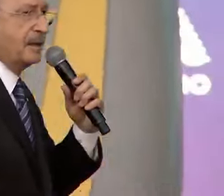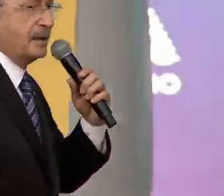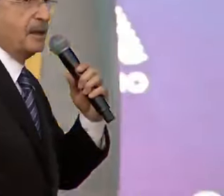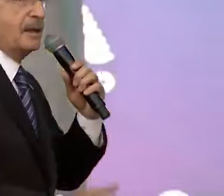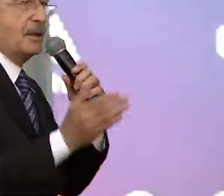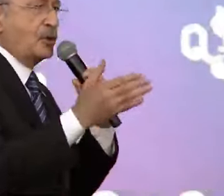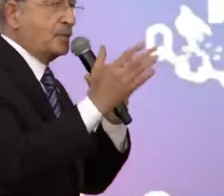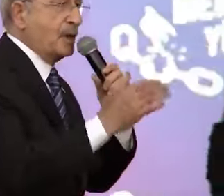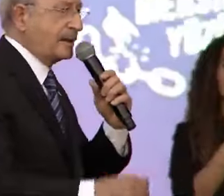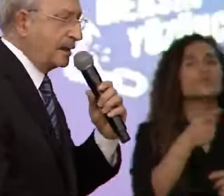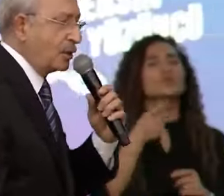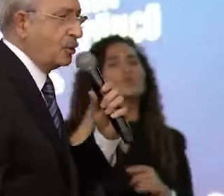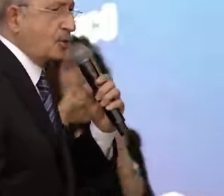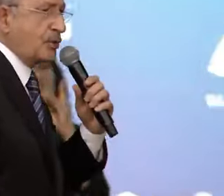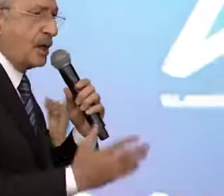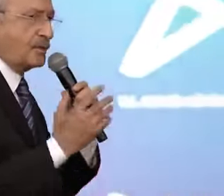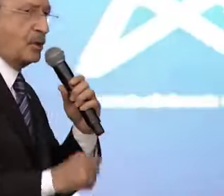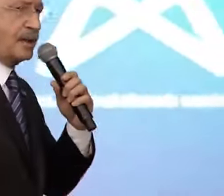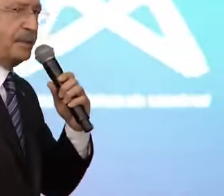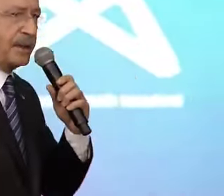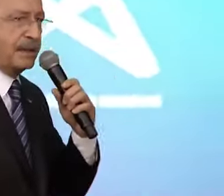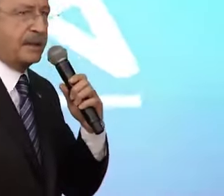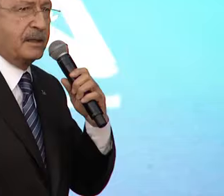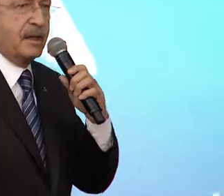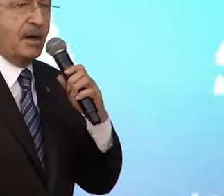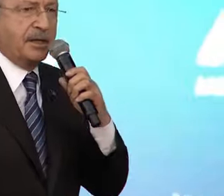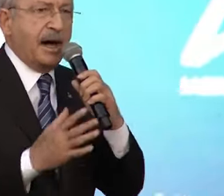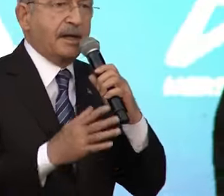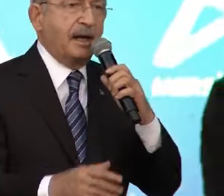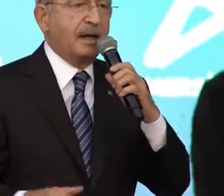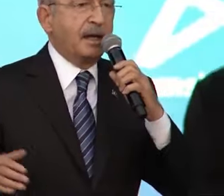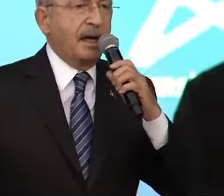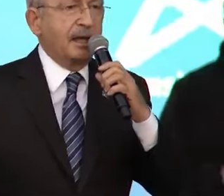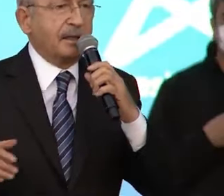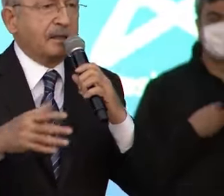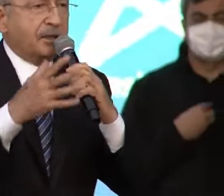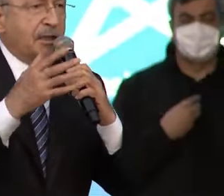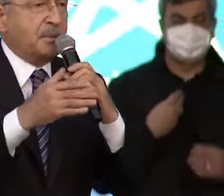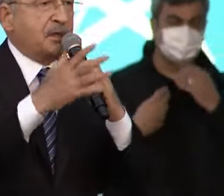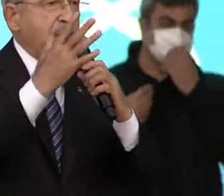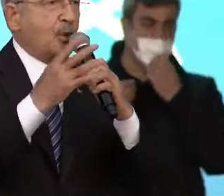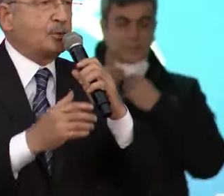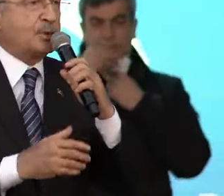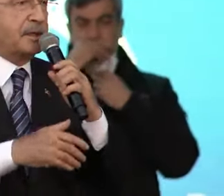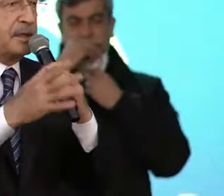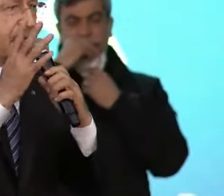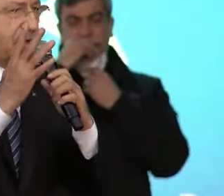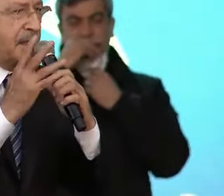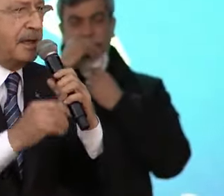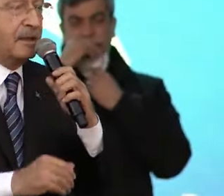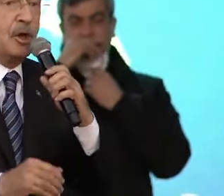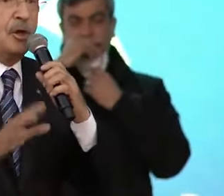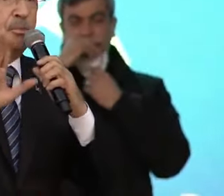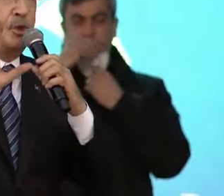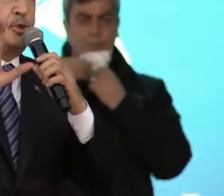ya köprülerden geçiyorsunuz avrolarla paralar. Hani var ya 50 yıllık, 70 yıllık, 30 yıllık